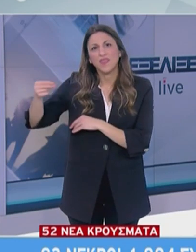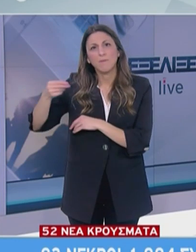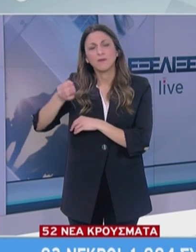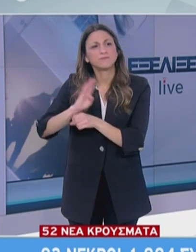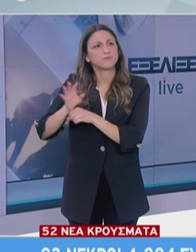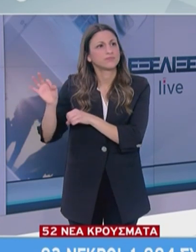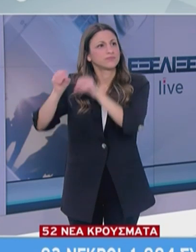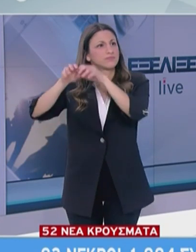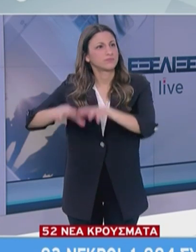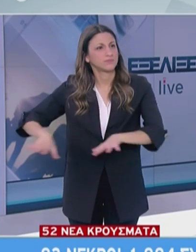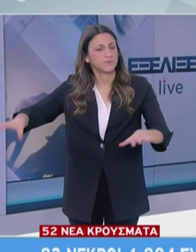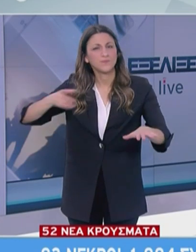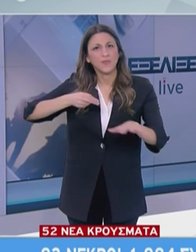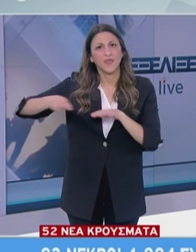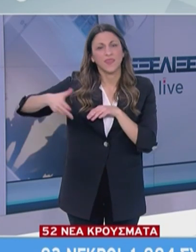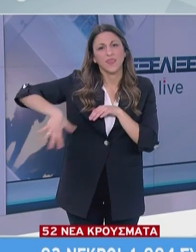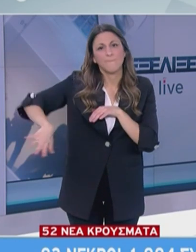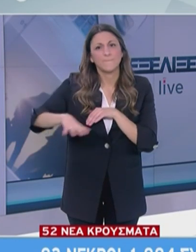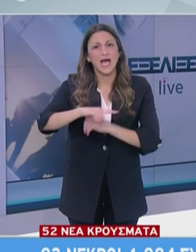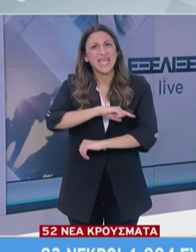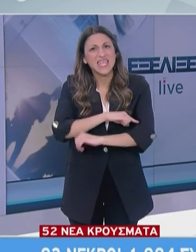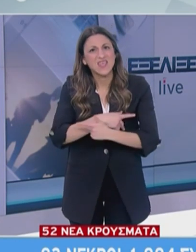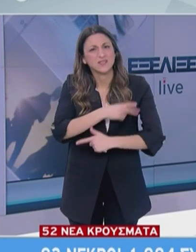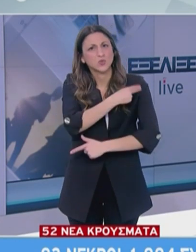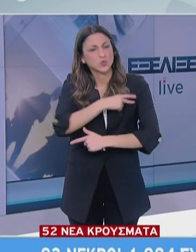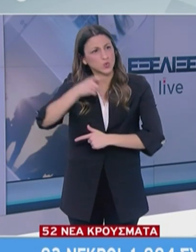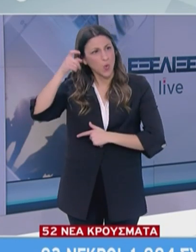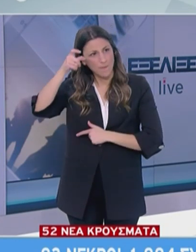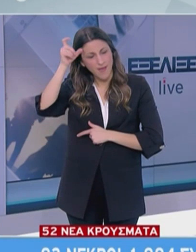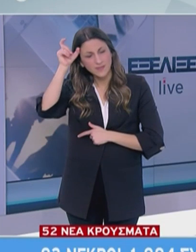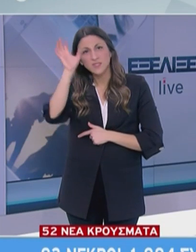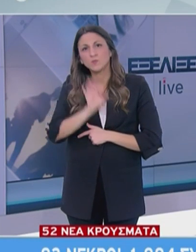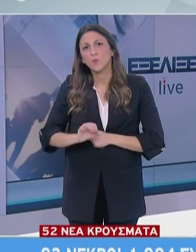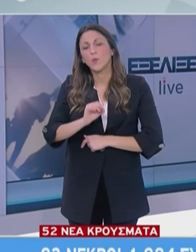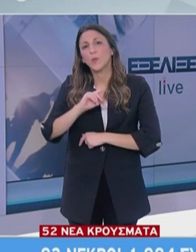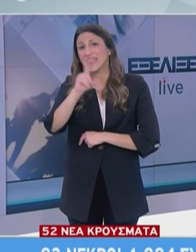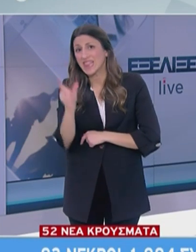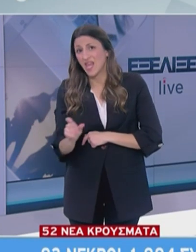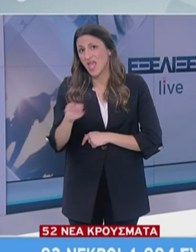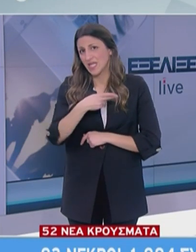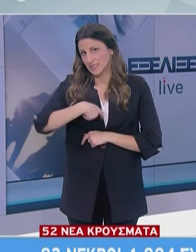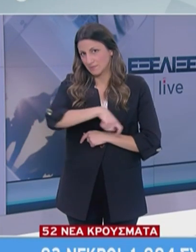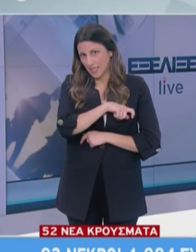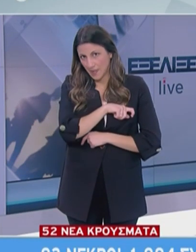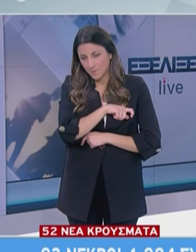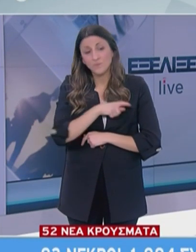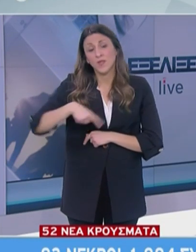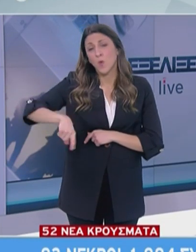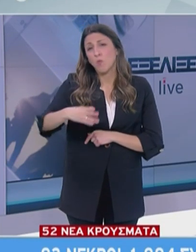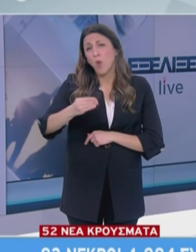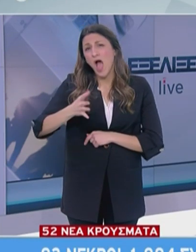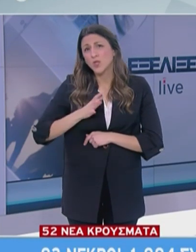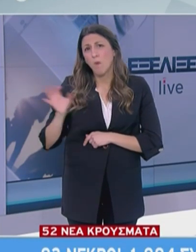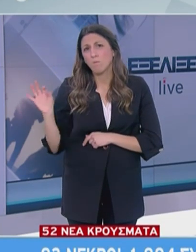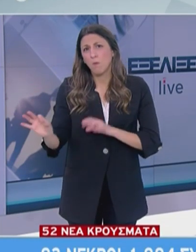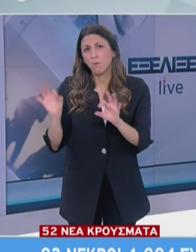νόσου ότι αναφέρονται σημαντικά ποσοστά επαγγελματίων υγείας στην Ισπανία και στην Ιταλία. Μας είπατε πριν λίγο πόσοι επαγγελματίες υγείας έχουν νοσήσει και